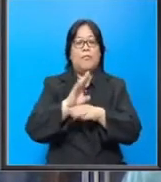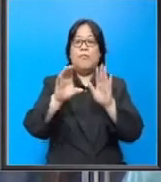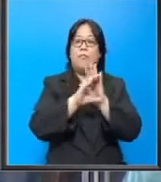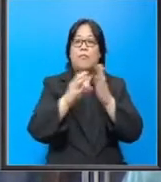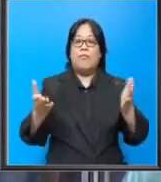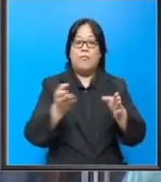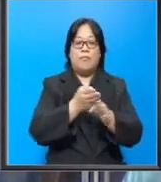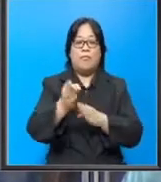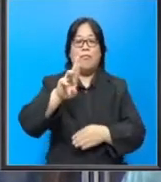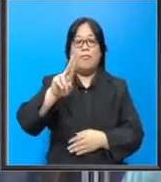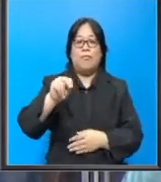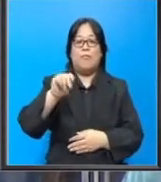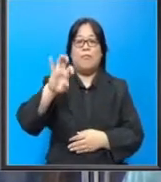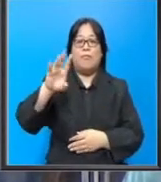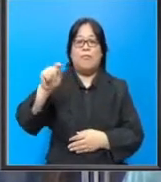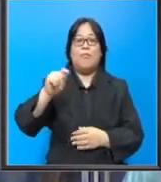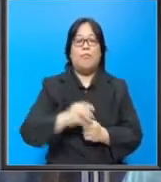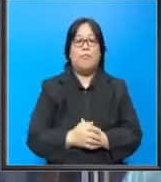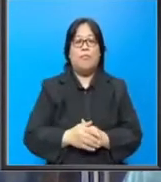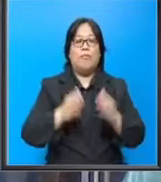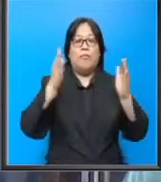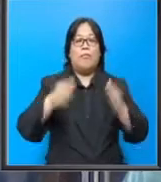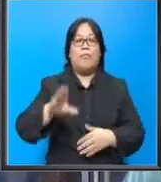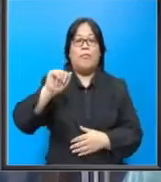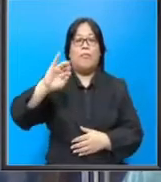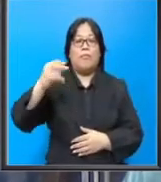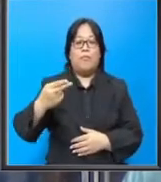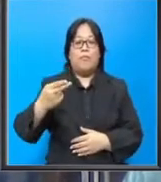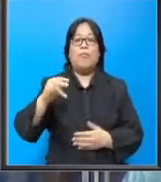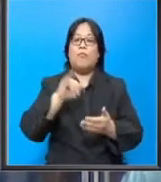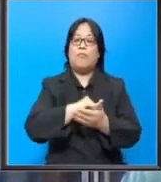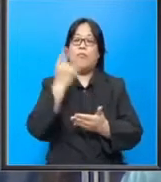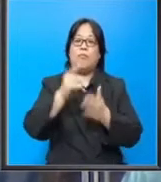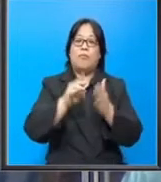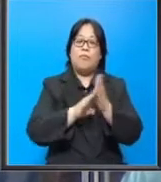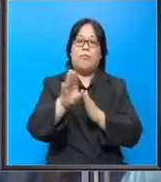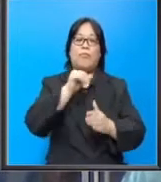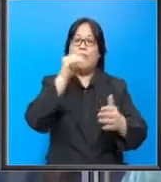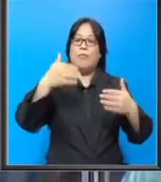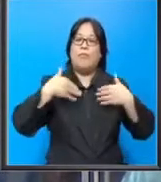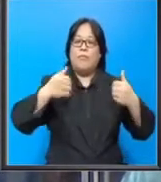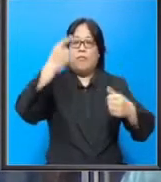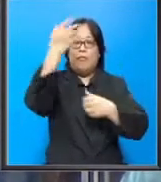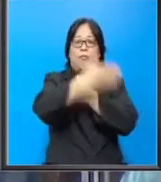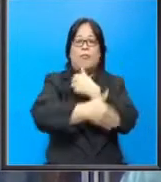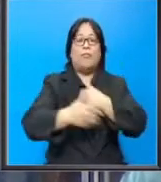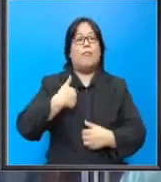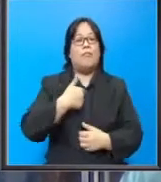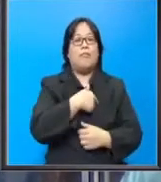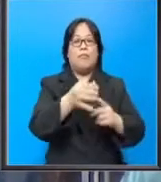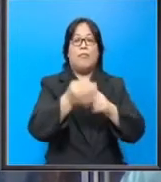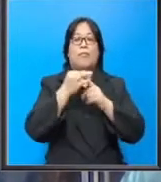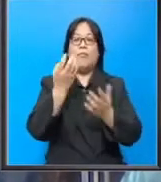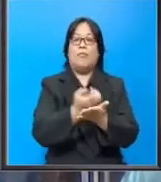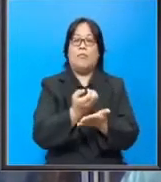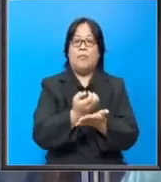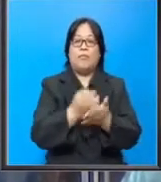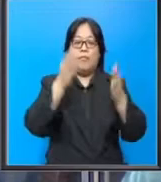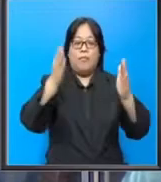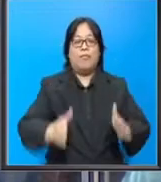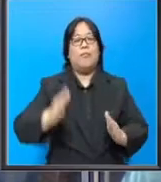contohnya bidang penciptaan dimana dikuasai oleh orang Aceh ini satu perkembangan yang sangat tidak sehat untuk negara kita khususnya ekonomi